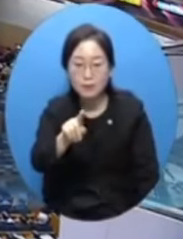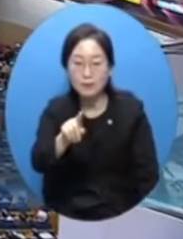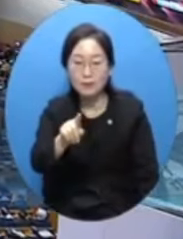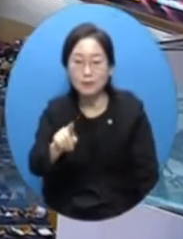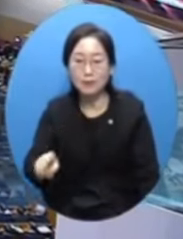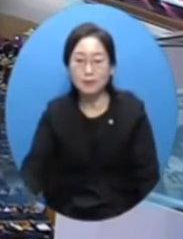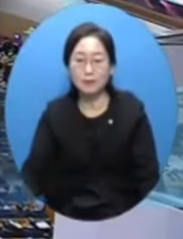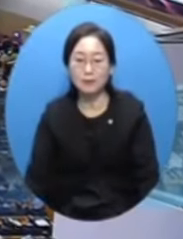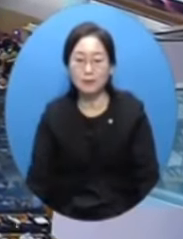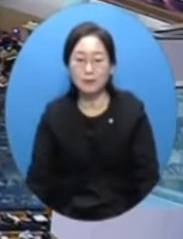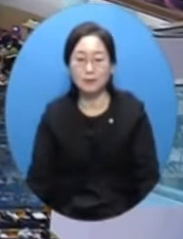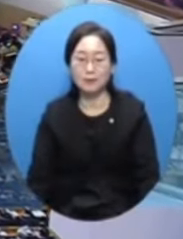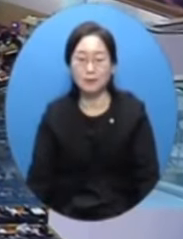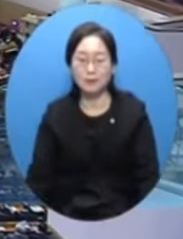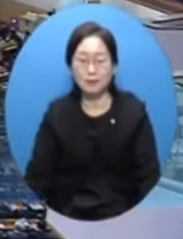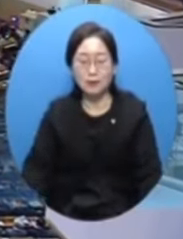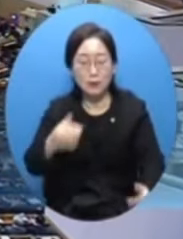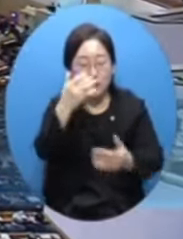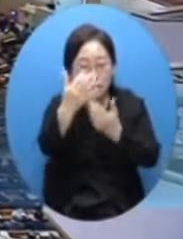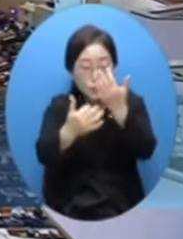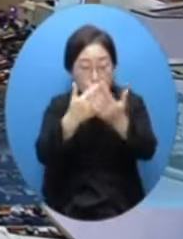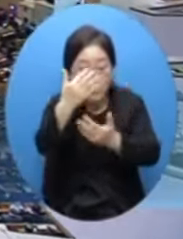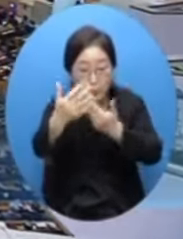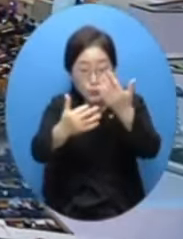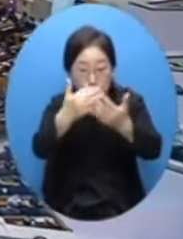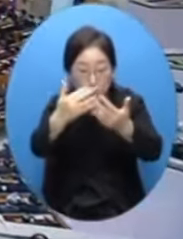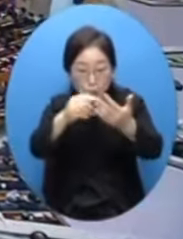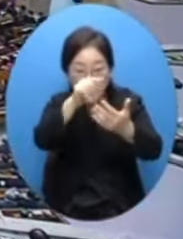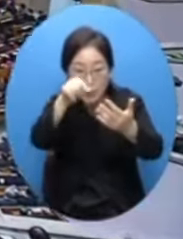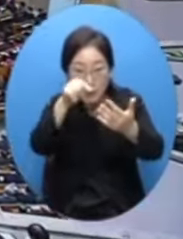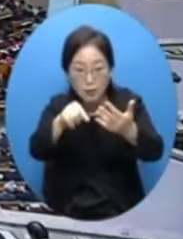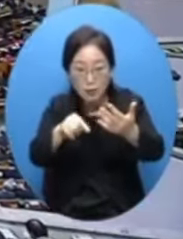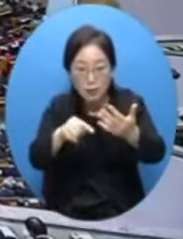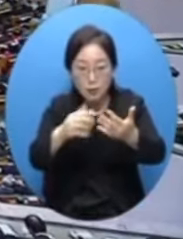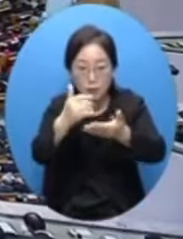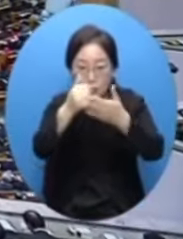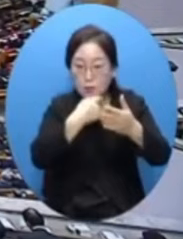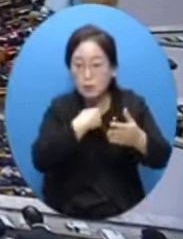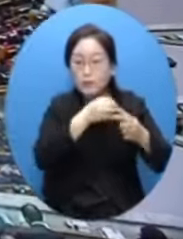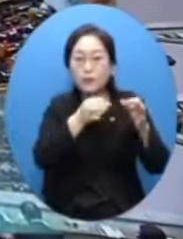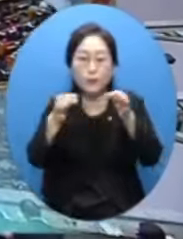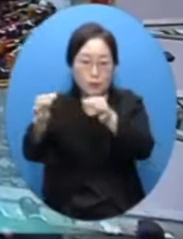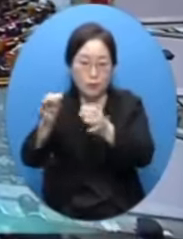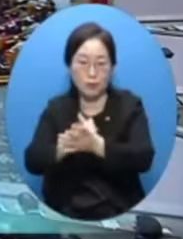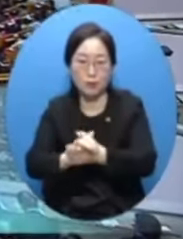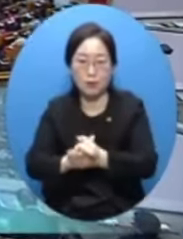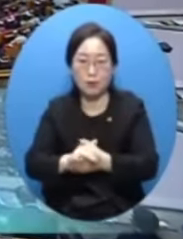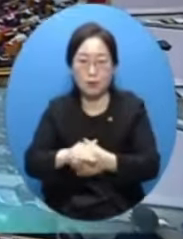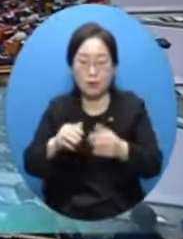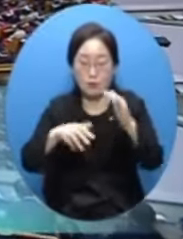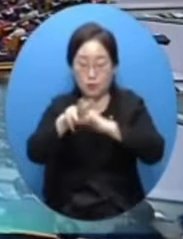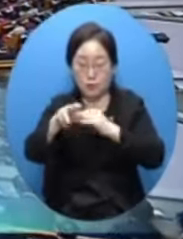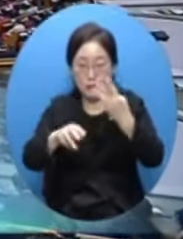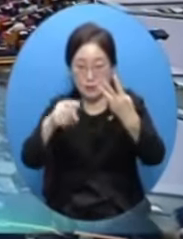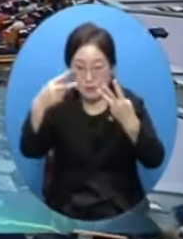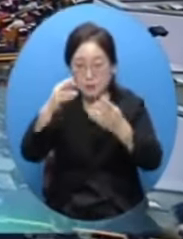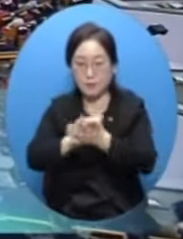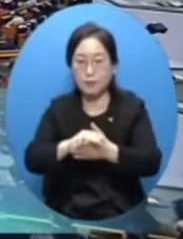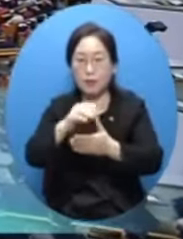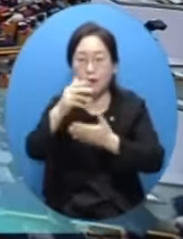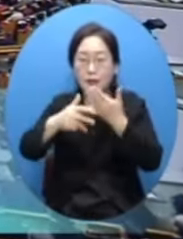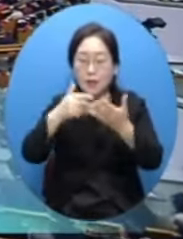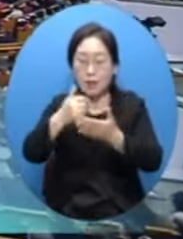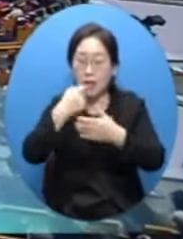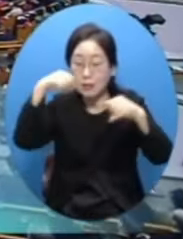그 불붙은 가시떨기 안에서 주님의 음성이 들려왔습니다. 출애굽기 3장 2절 3절입니다 야훼의